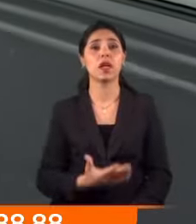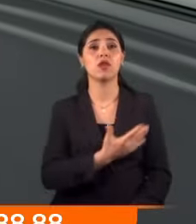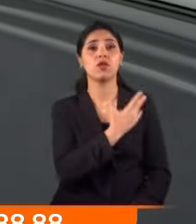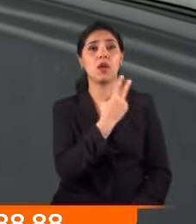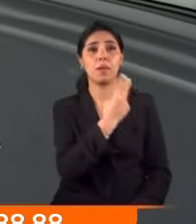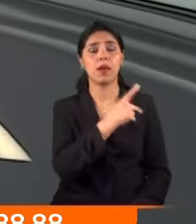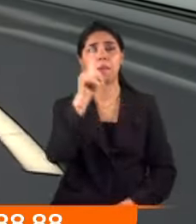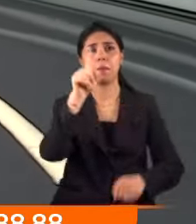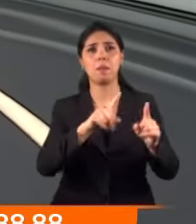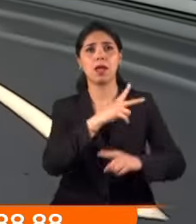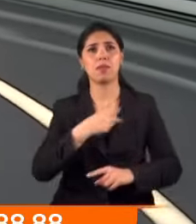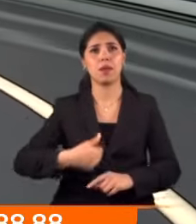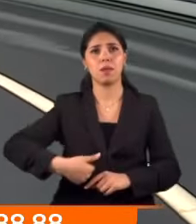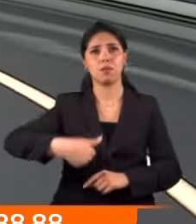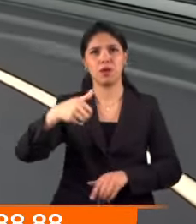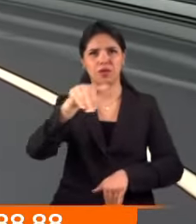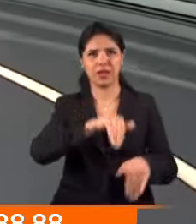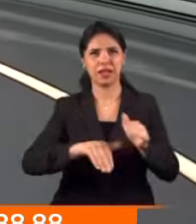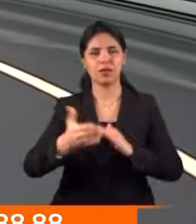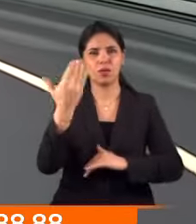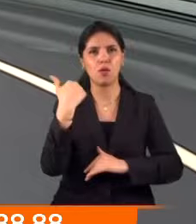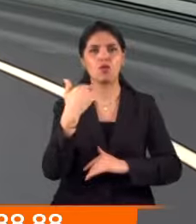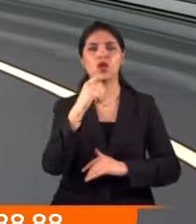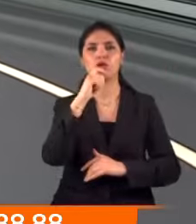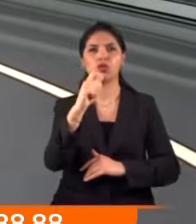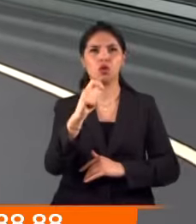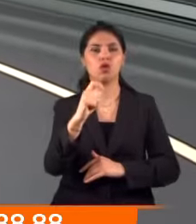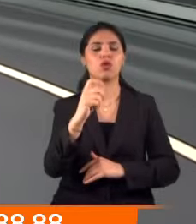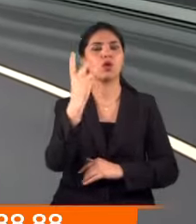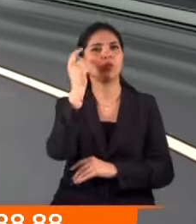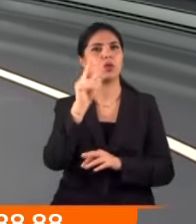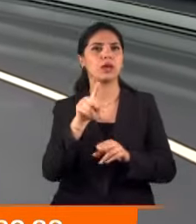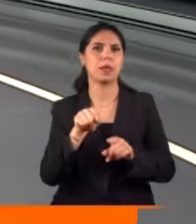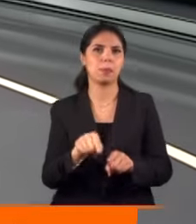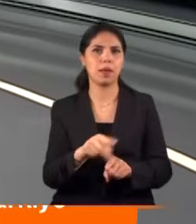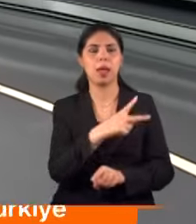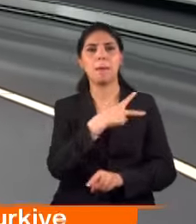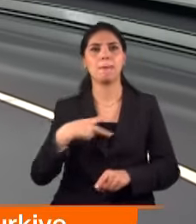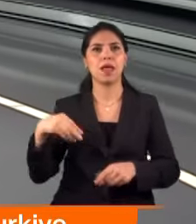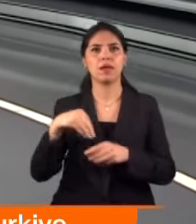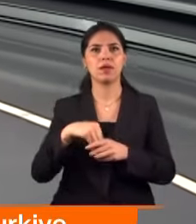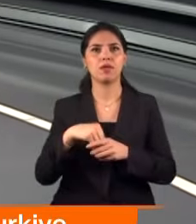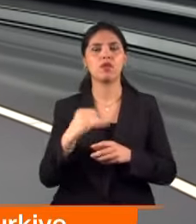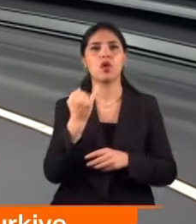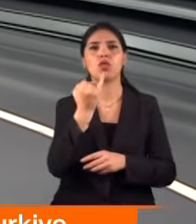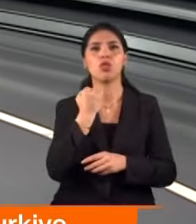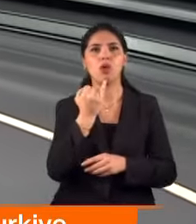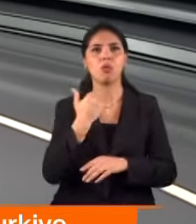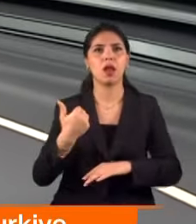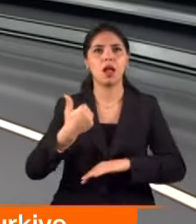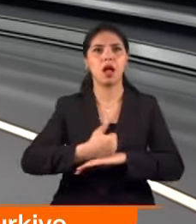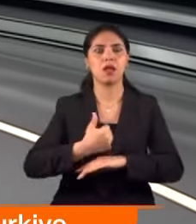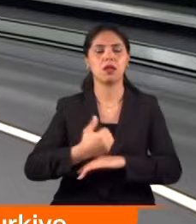CHP'li bazı belediye başkanları seçim öncesi verdikleri vaatleri unutmuş gibi görünüyor. Belediyelerde torpilli